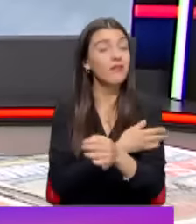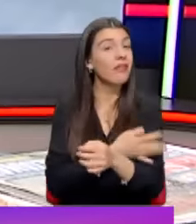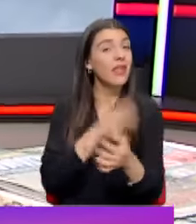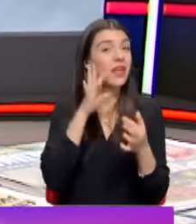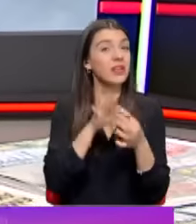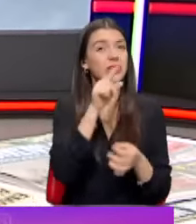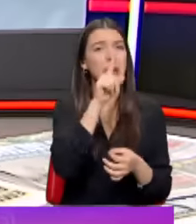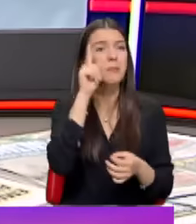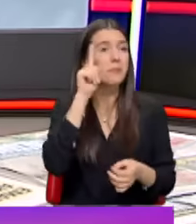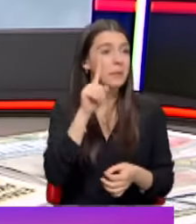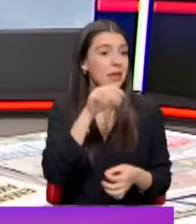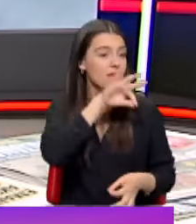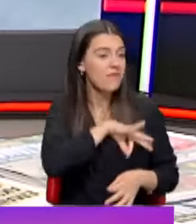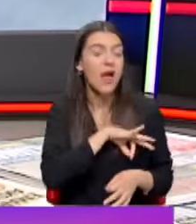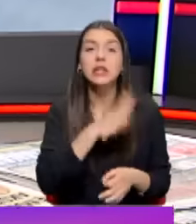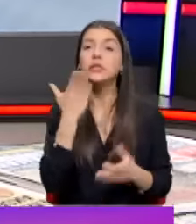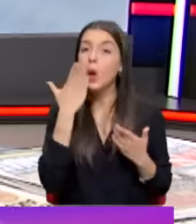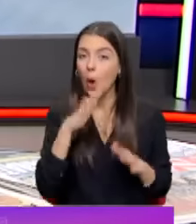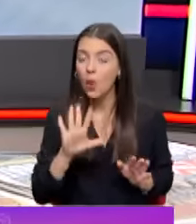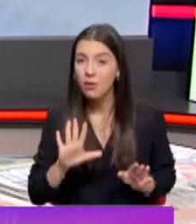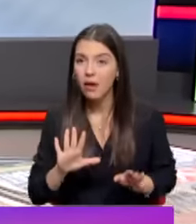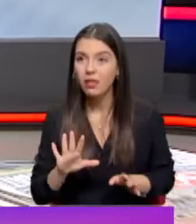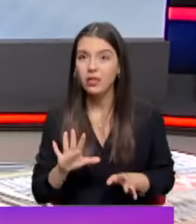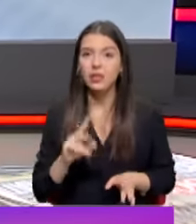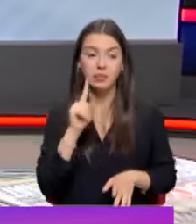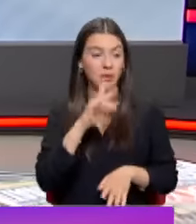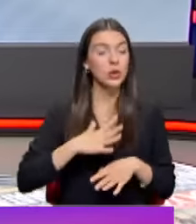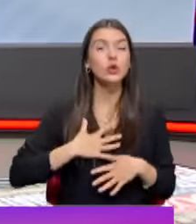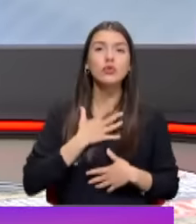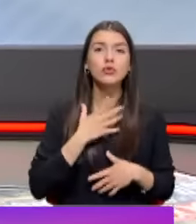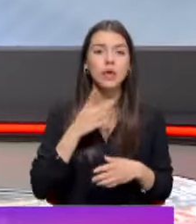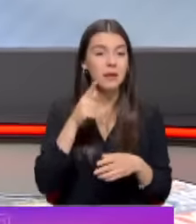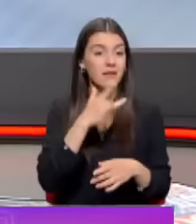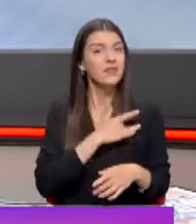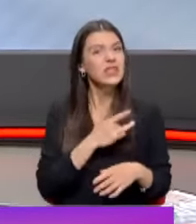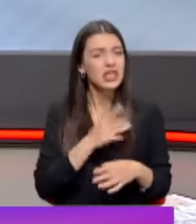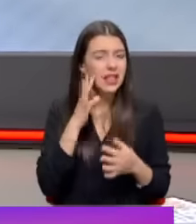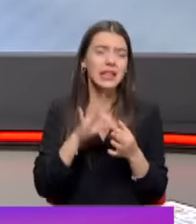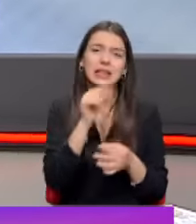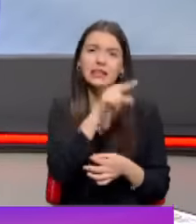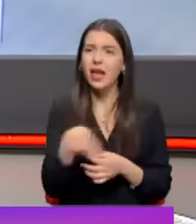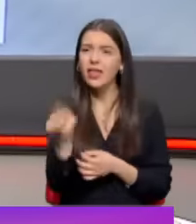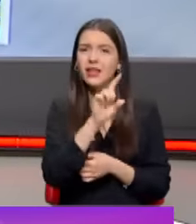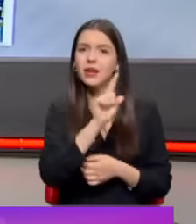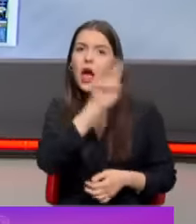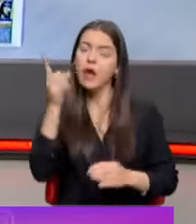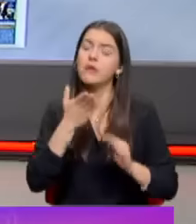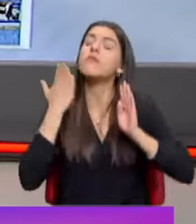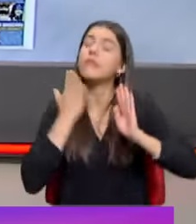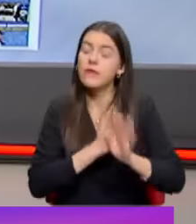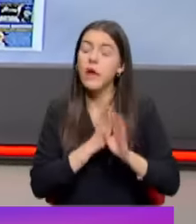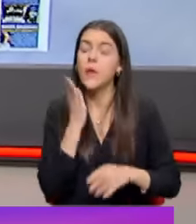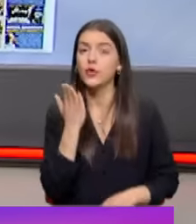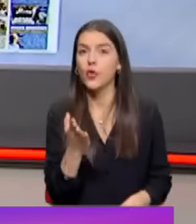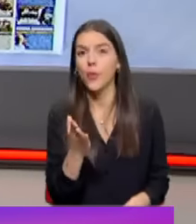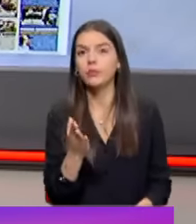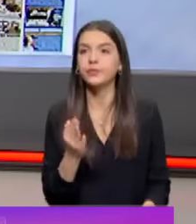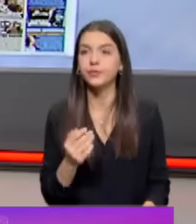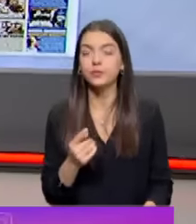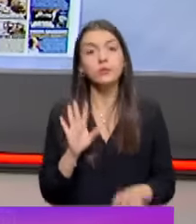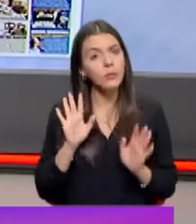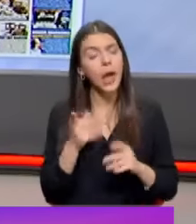işten hiçbir çıkarı olmayan, duygusal meselelere karışmamış vicdanlı insanların itirazı da devam ediyor. Hadi gelin